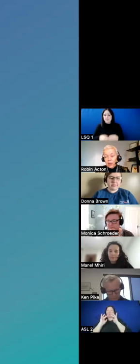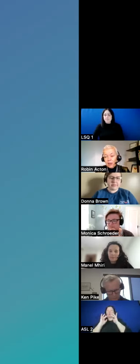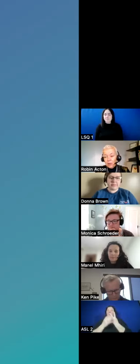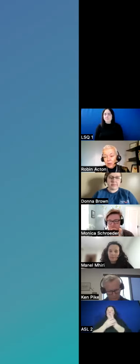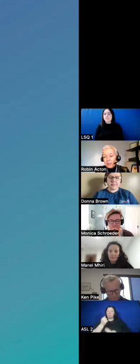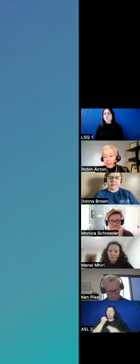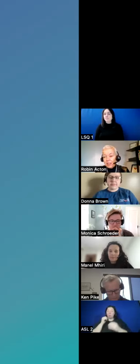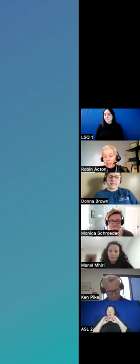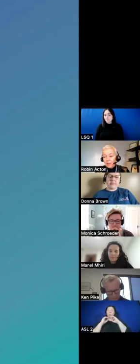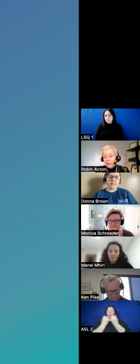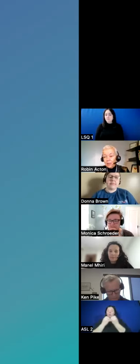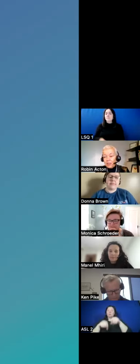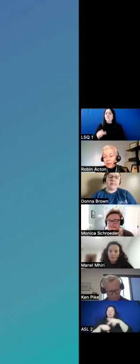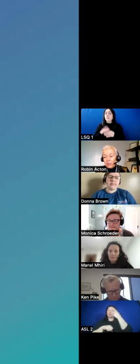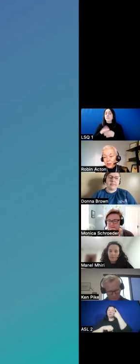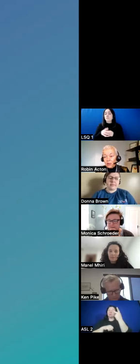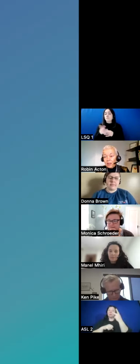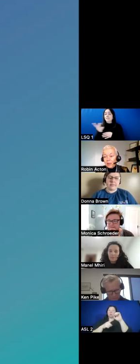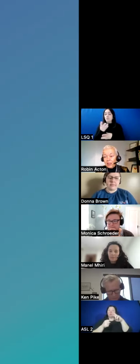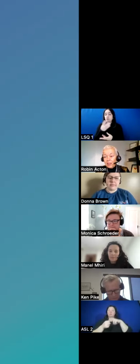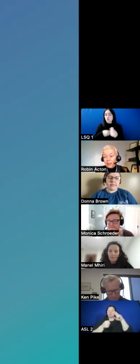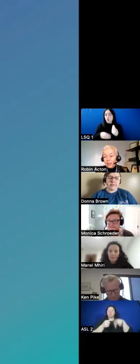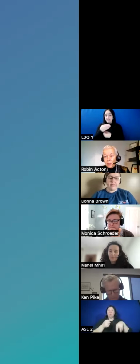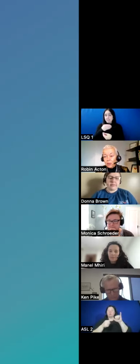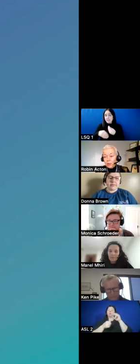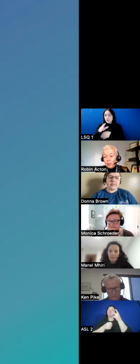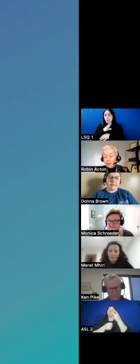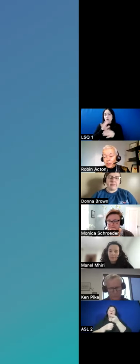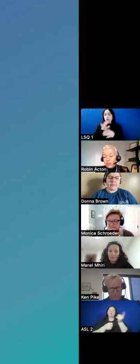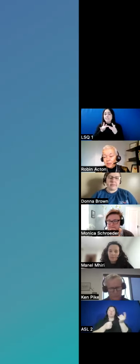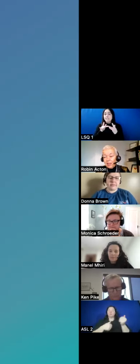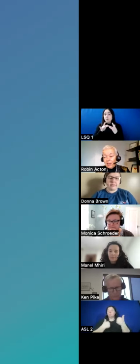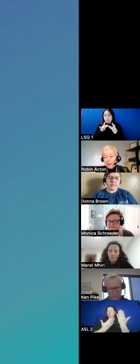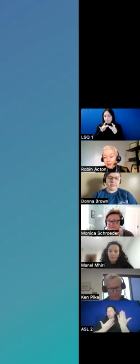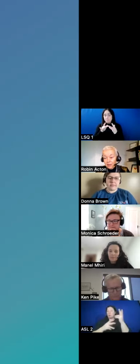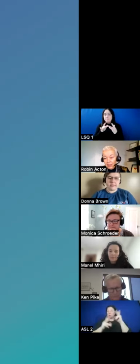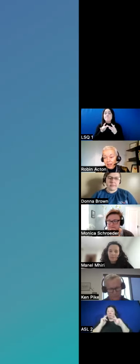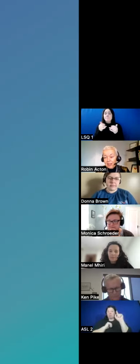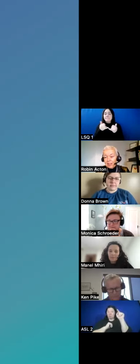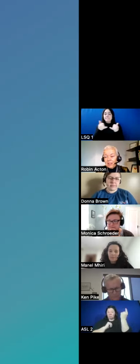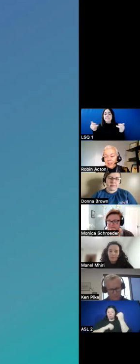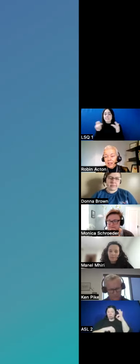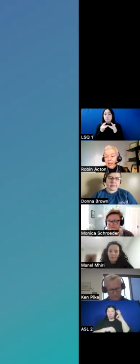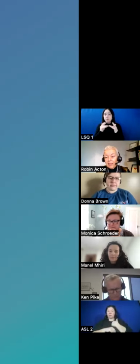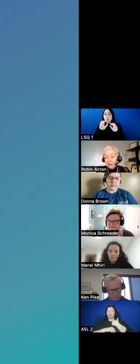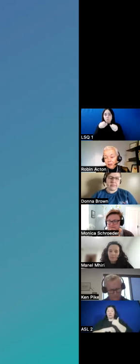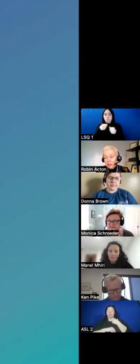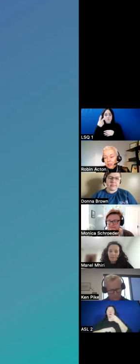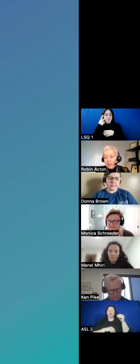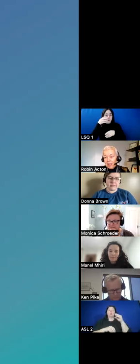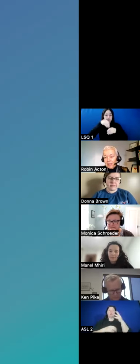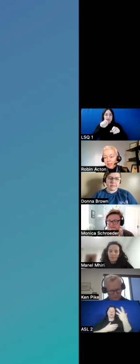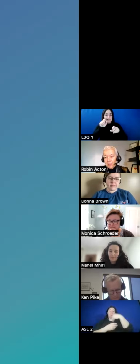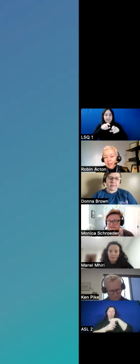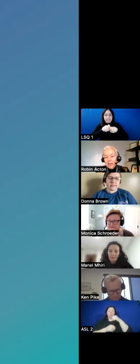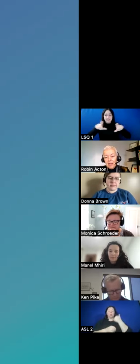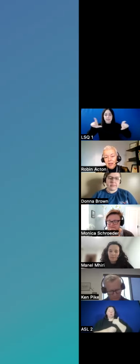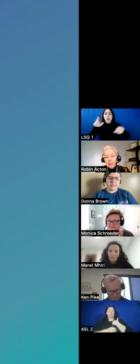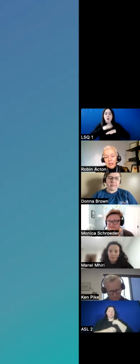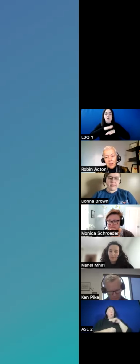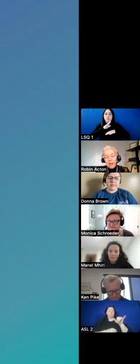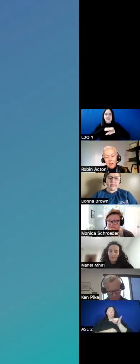Ça, c'est sur les sites web des deux organisations où vous verrez les résultats de ces recommandations. Personnes d'abord du Canada